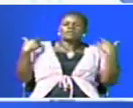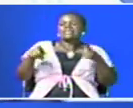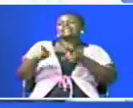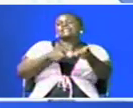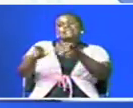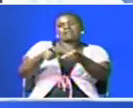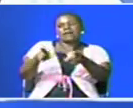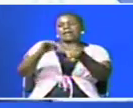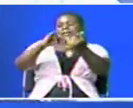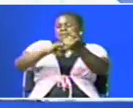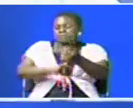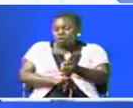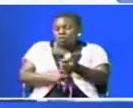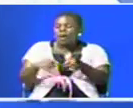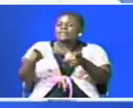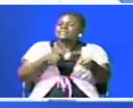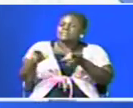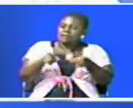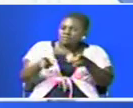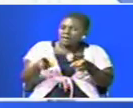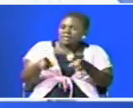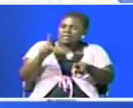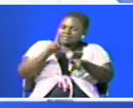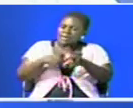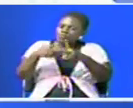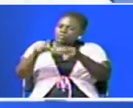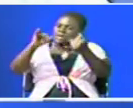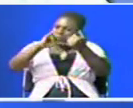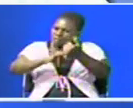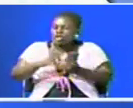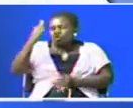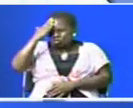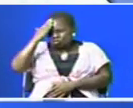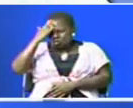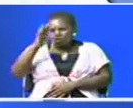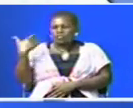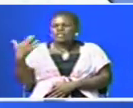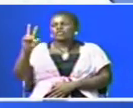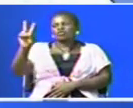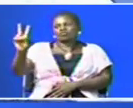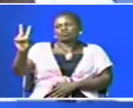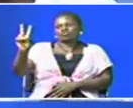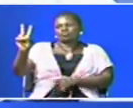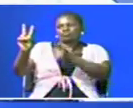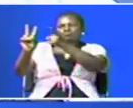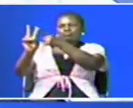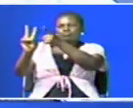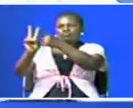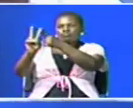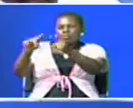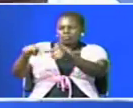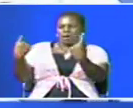safari. Ndoa ni safari. Na anaingia kwenye ndoa ajue kuna mambo mawili yatatokea. Kuna migogoro